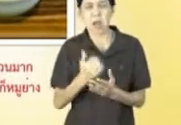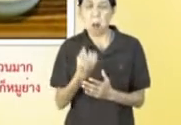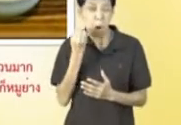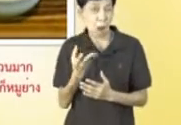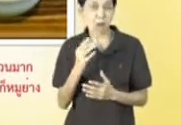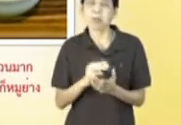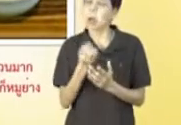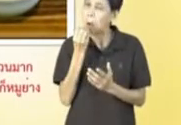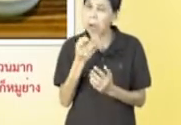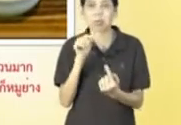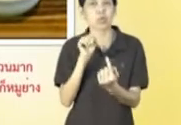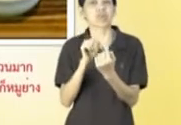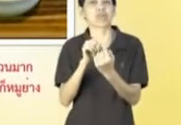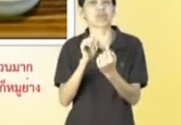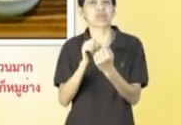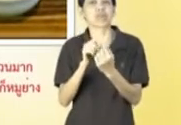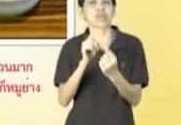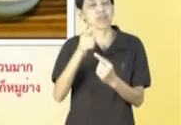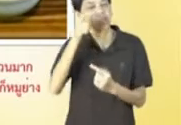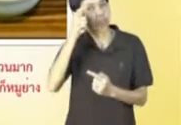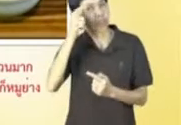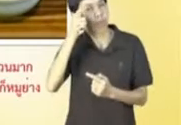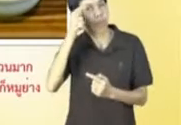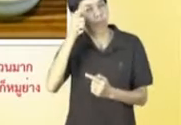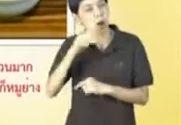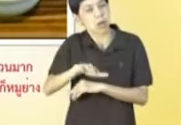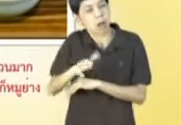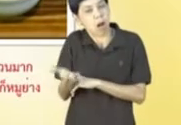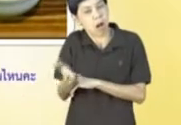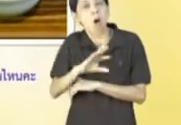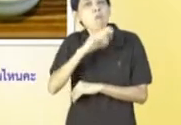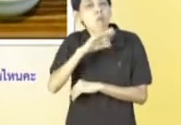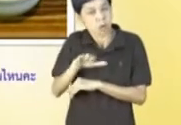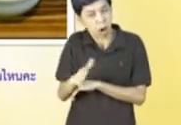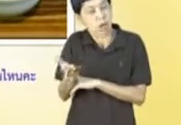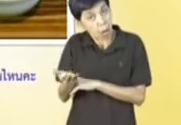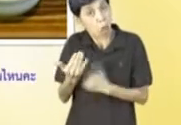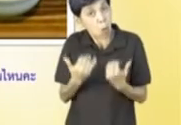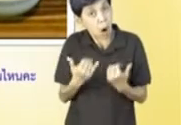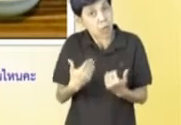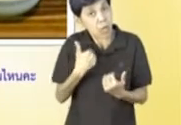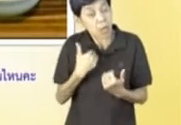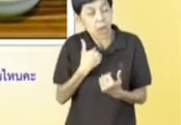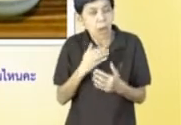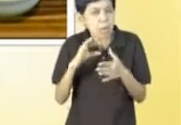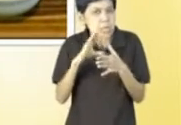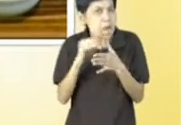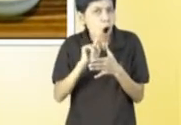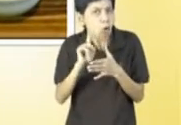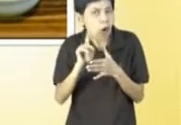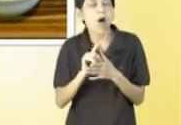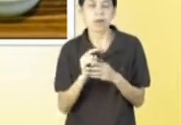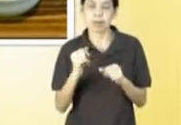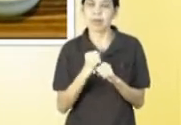นมากแล้วเขาจะแกงกับพวกเนื้อย่างนะฮะหรือไม่ก็หมูย่างนะฮะ และอย่างเนื้อย่างวันนี้นี่คือเนื้อส่วนไหนคะอาจารย ์เป็น